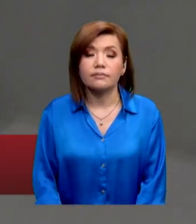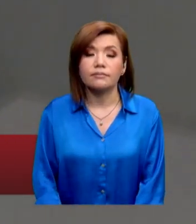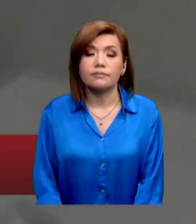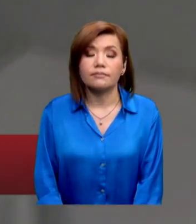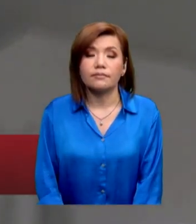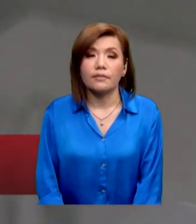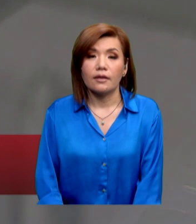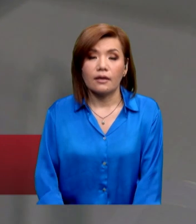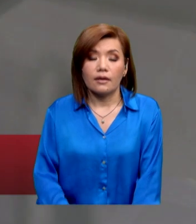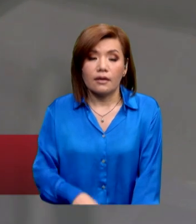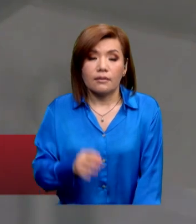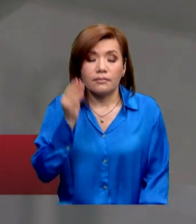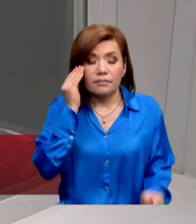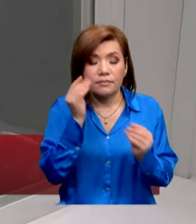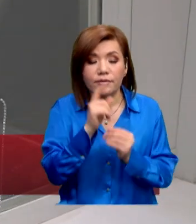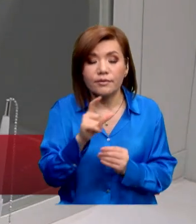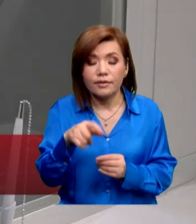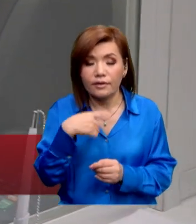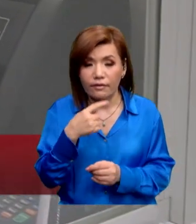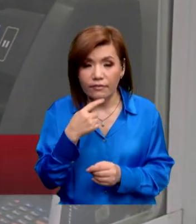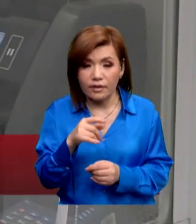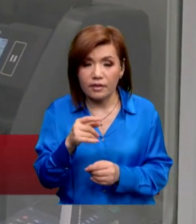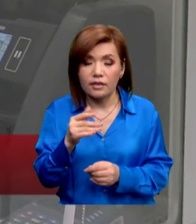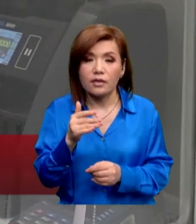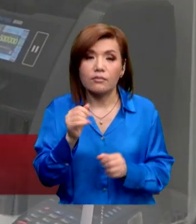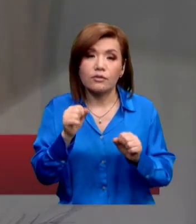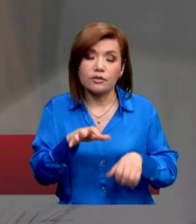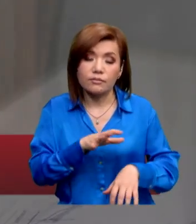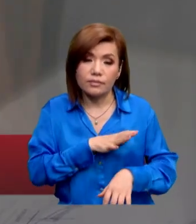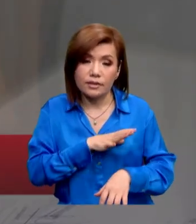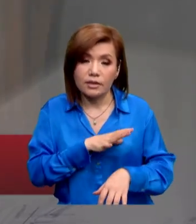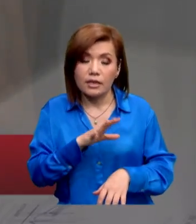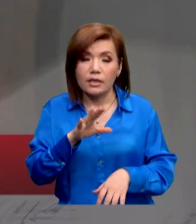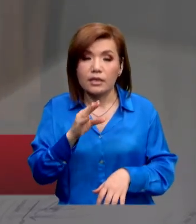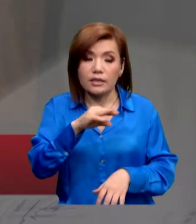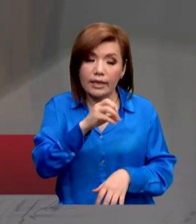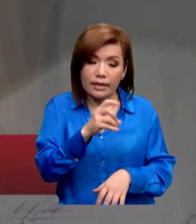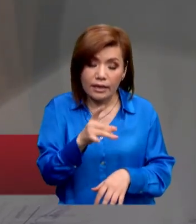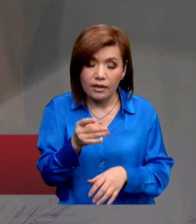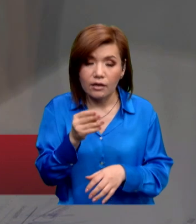При этом, как говорят эксперты, приток иностранной валюты на фондовый рынок может сказаться и на курсе тенге.